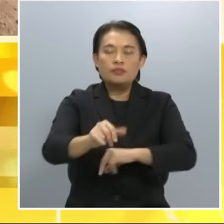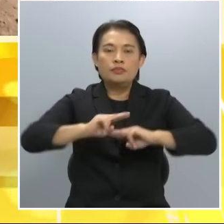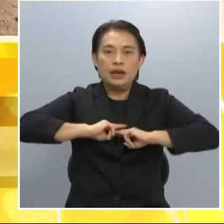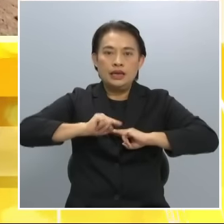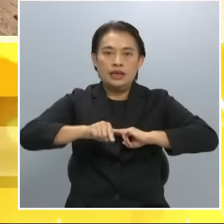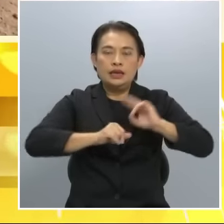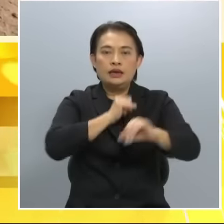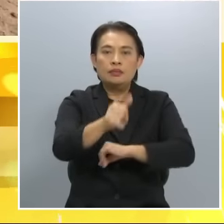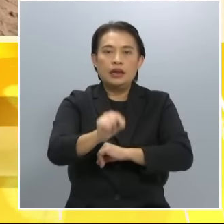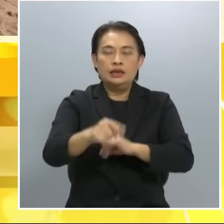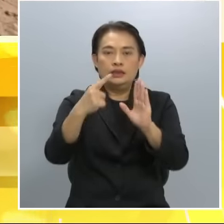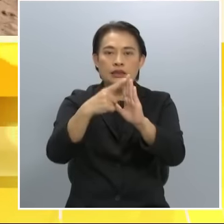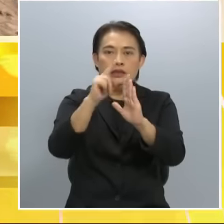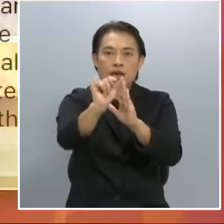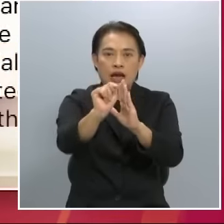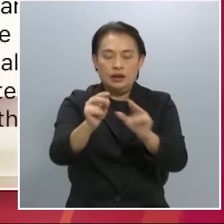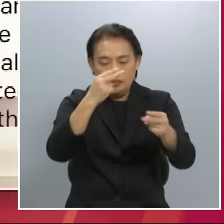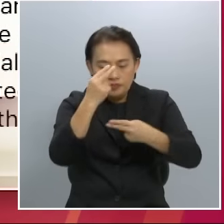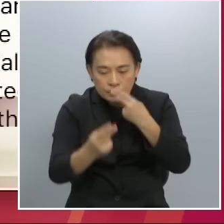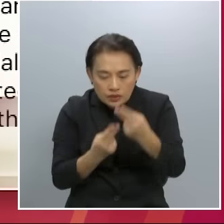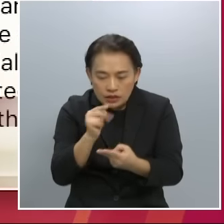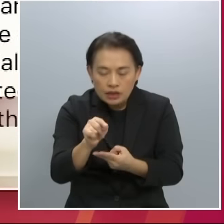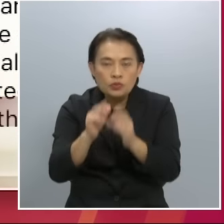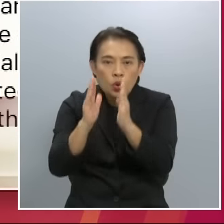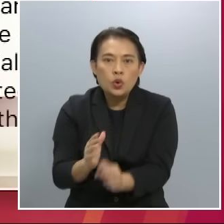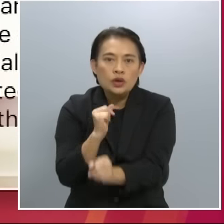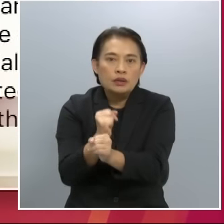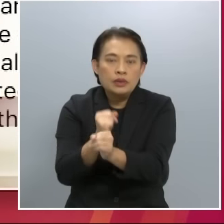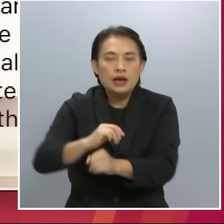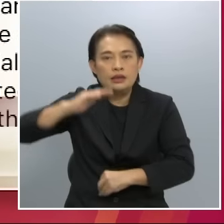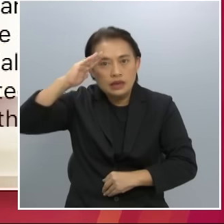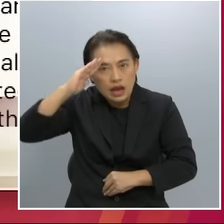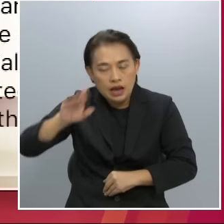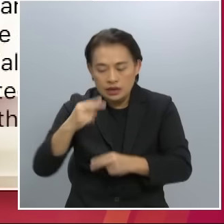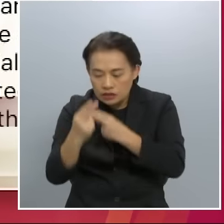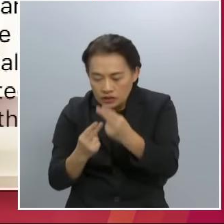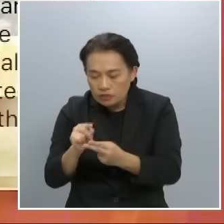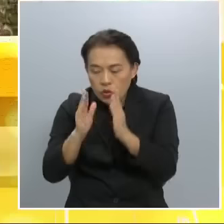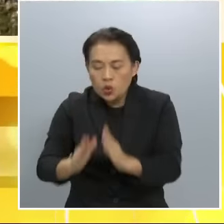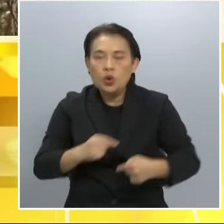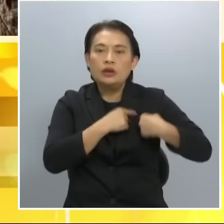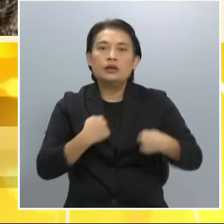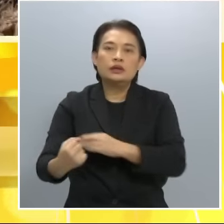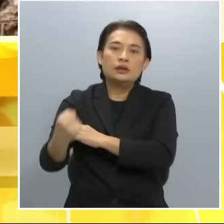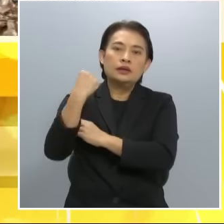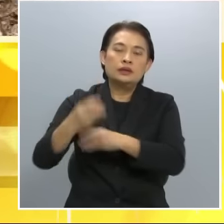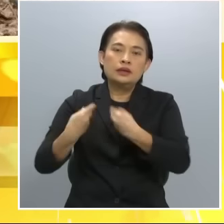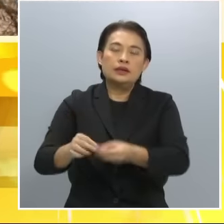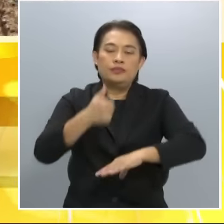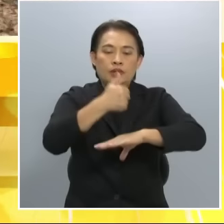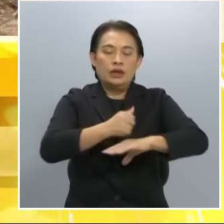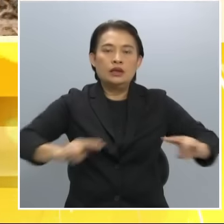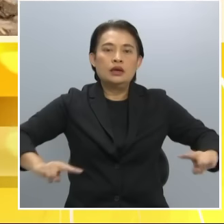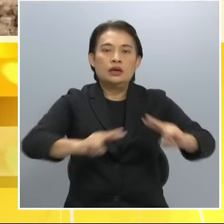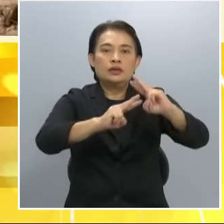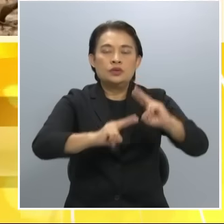แม่สอดจังหวัดตากเพื่อตรวจเยี่ยมให้กำลังใจกำลังพลด้านความมั่นคงและวันสองวันนี้คุณสุทินรัฐมนตรีกลาโหมบอกว่าก็จ